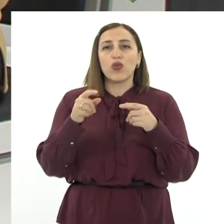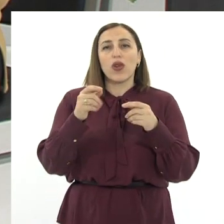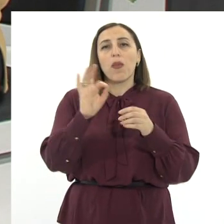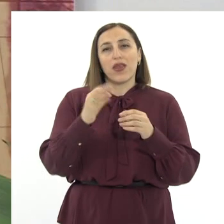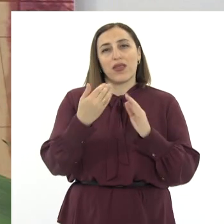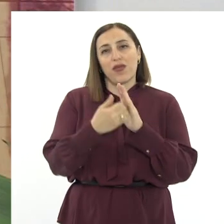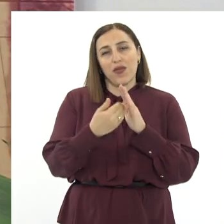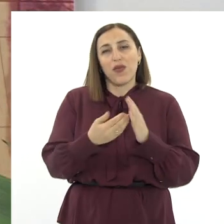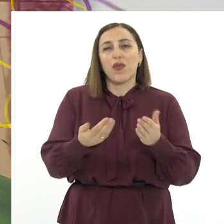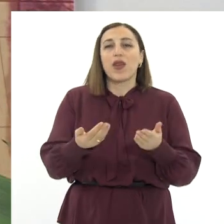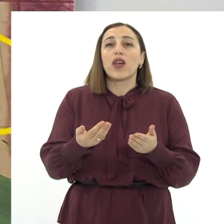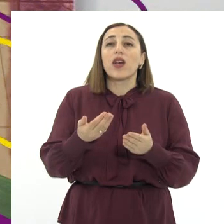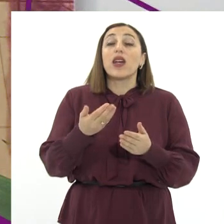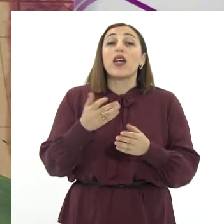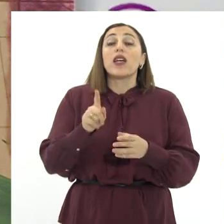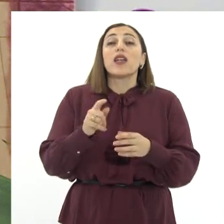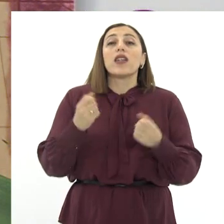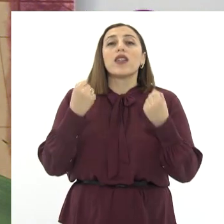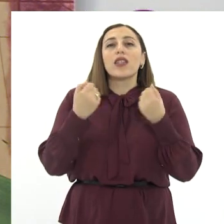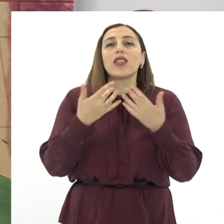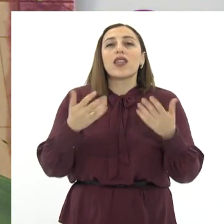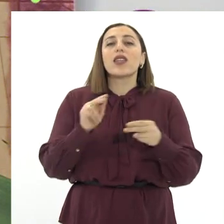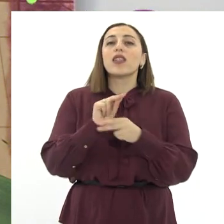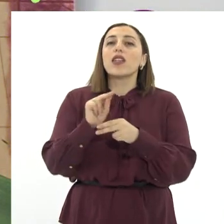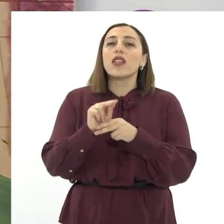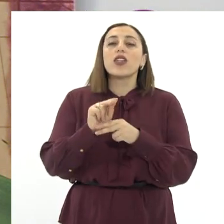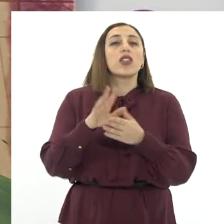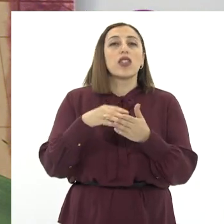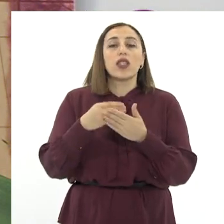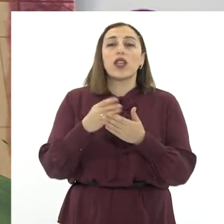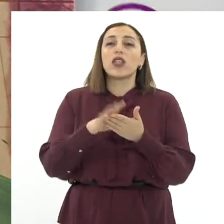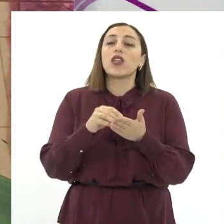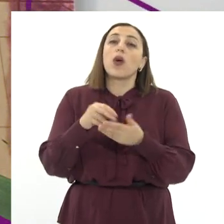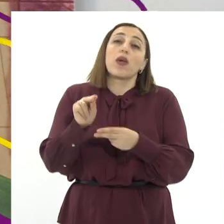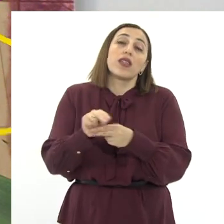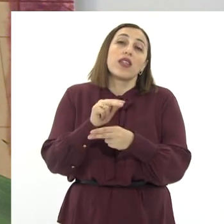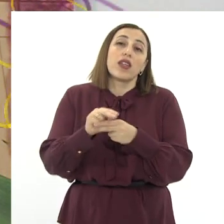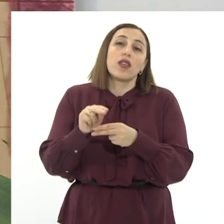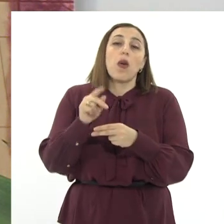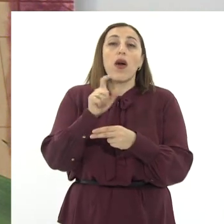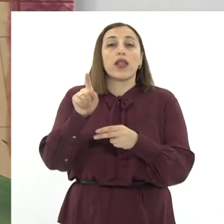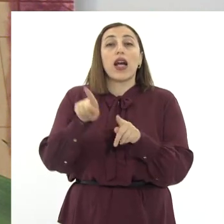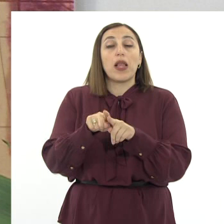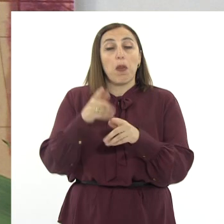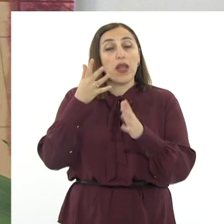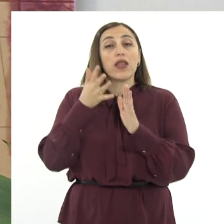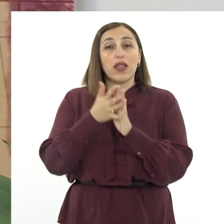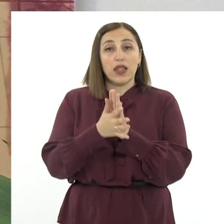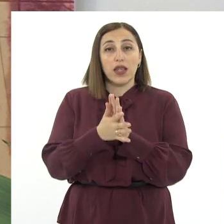տարբերությունը։ Թերապես վարժեցում ասելով մարտիկի նկատի ունեն դաստիարակությունը,